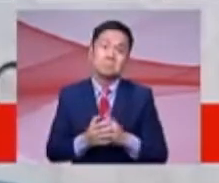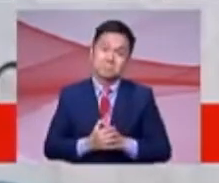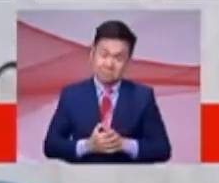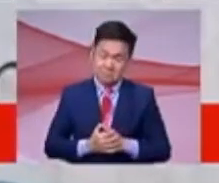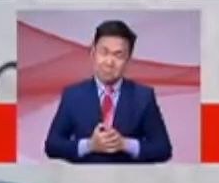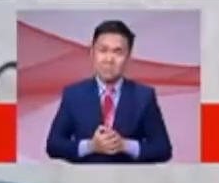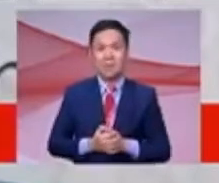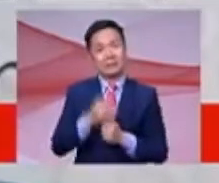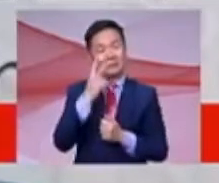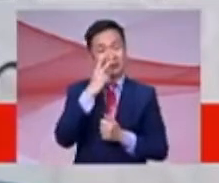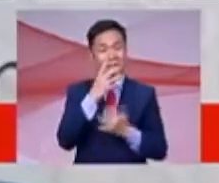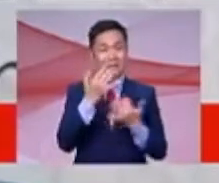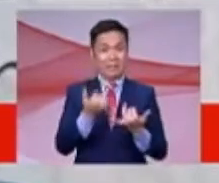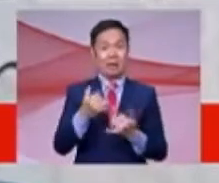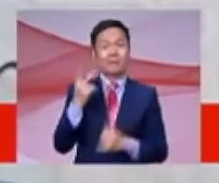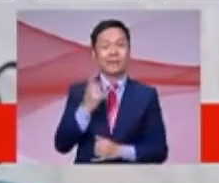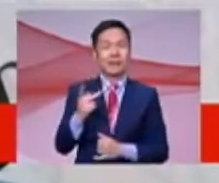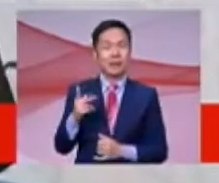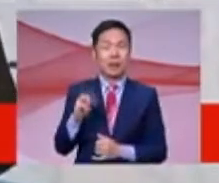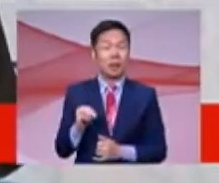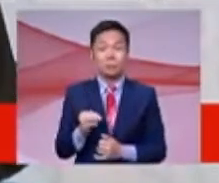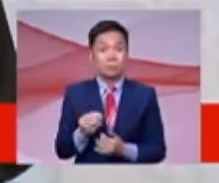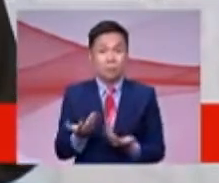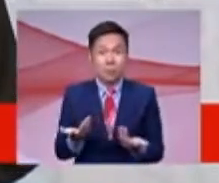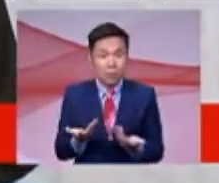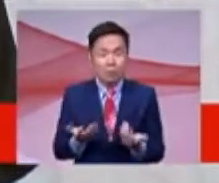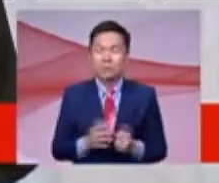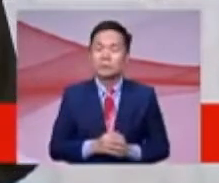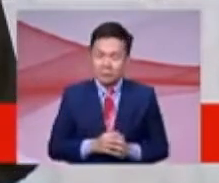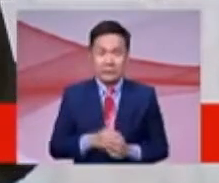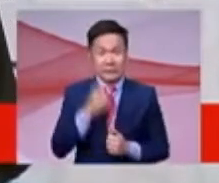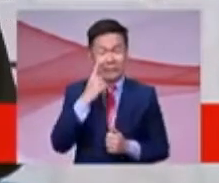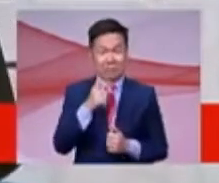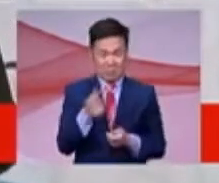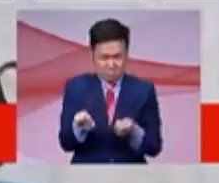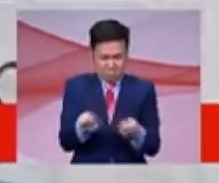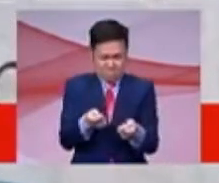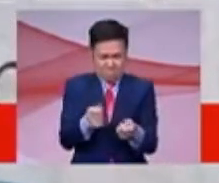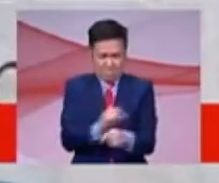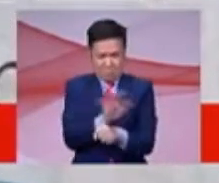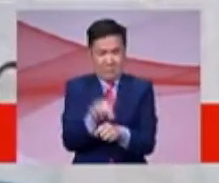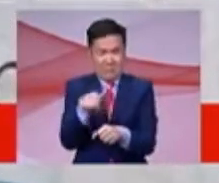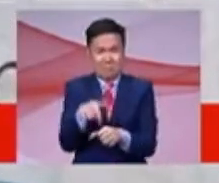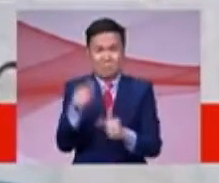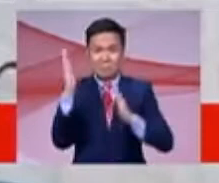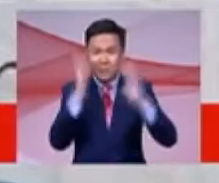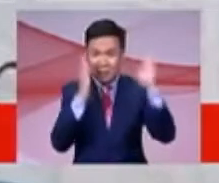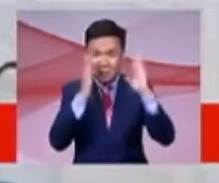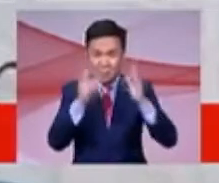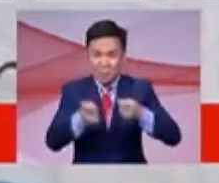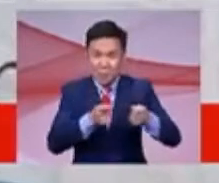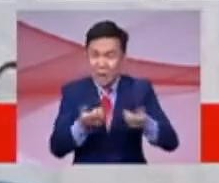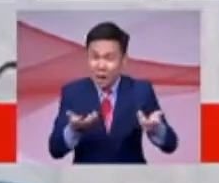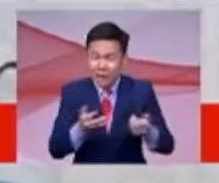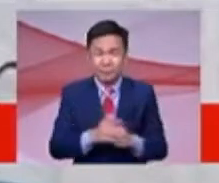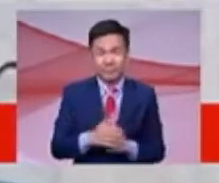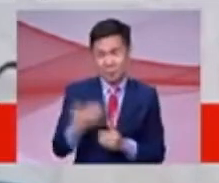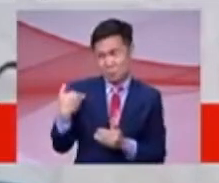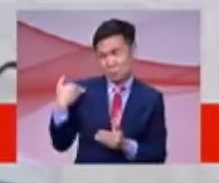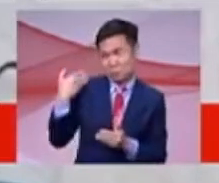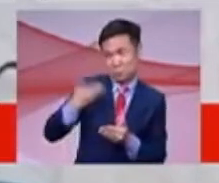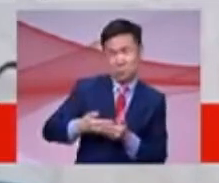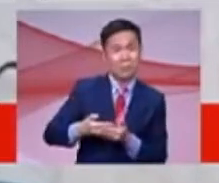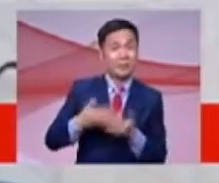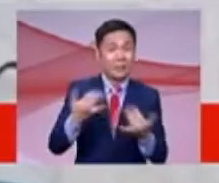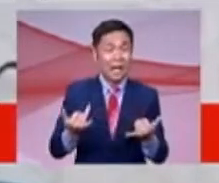melihat strategi Kementerian Kesihatan membendung penularan jangkitan COVID-19 dalam negara kita, dan sejak hari pertama lagi